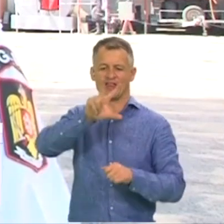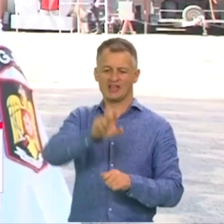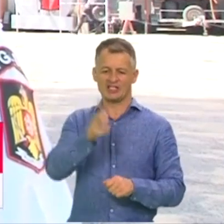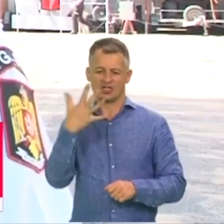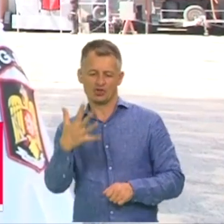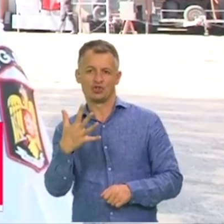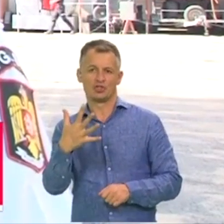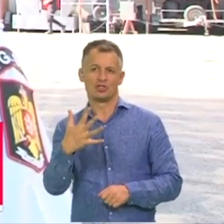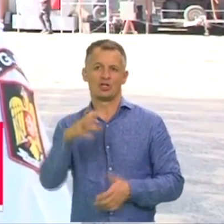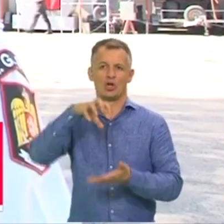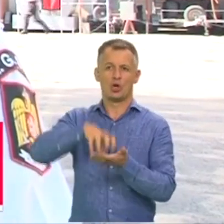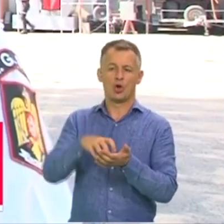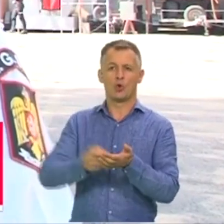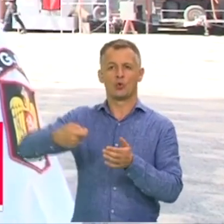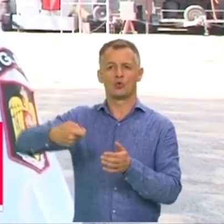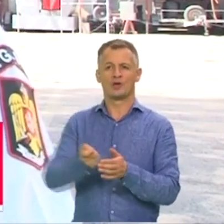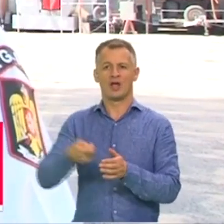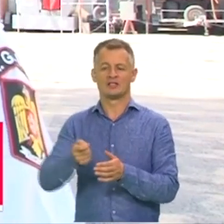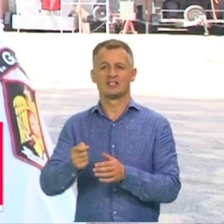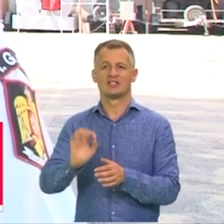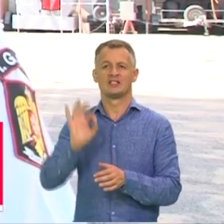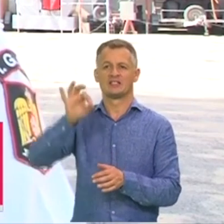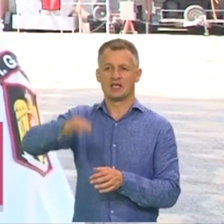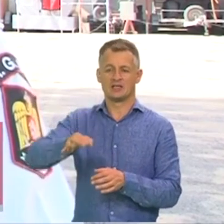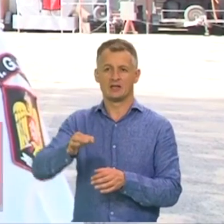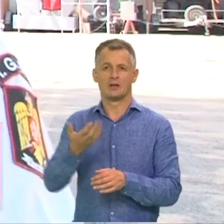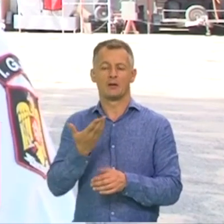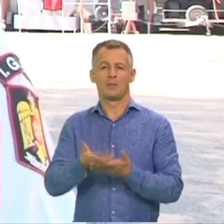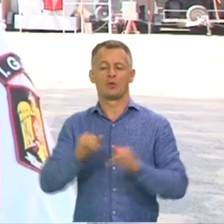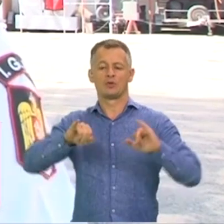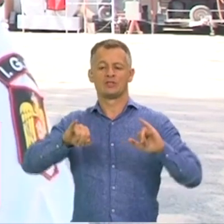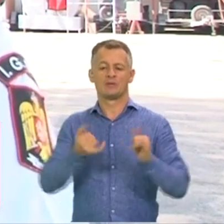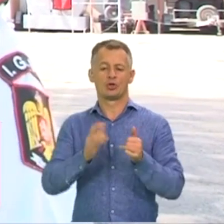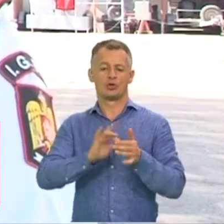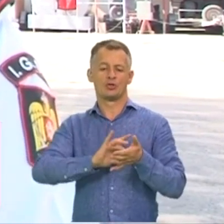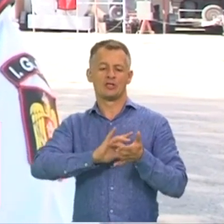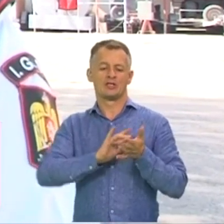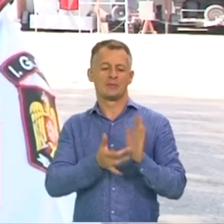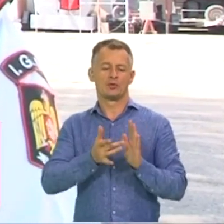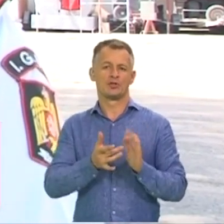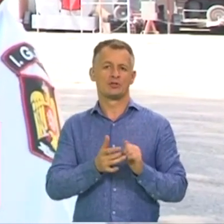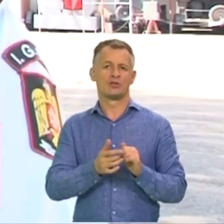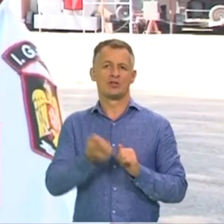de schiduri GPL aflate în evidența Inspectoratului pentru Situații de Urgență al județului